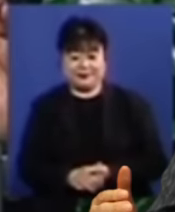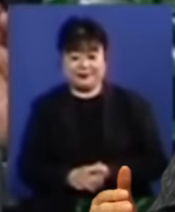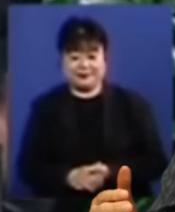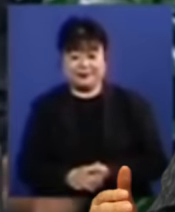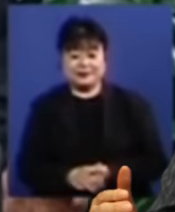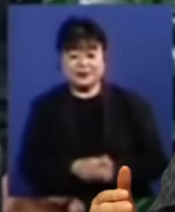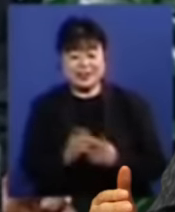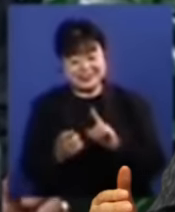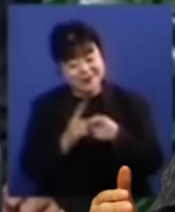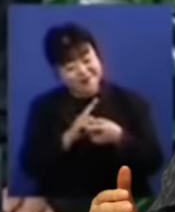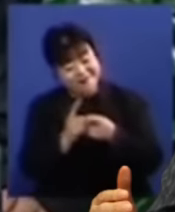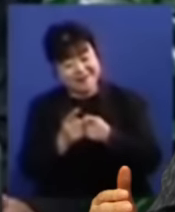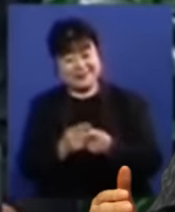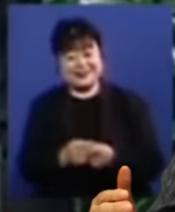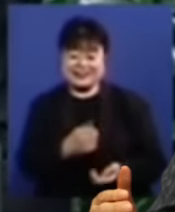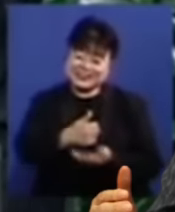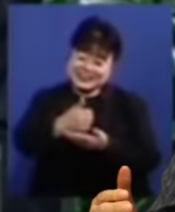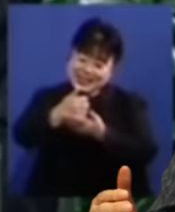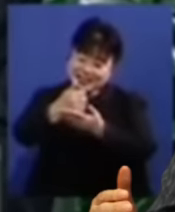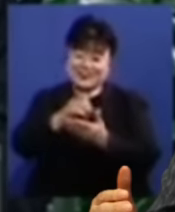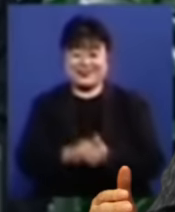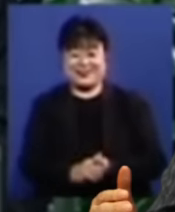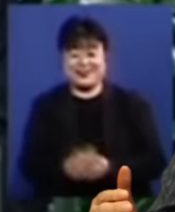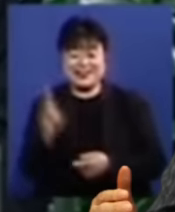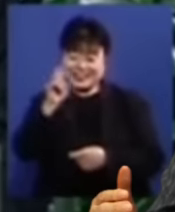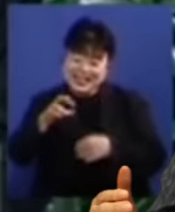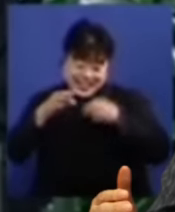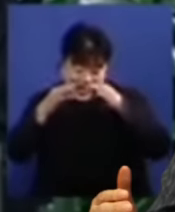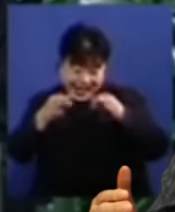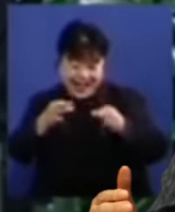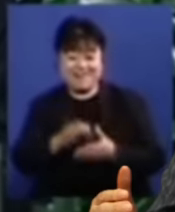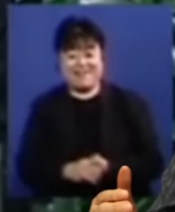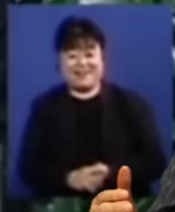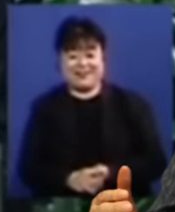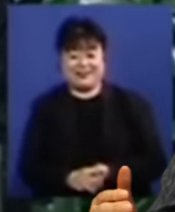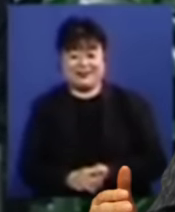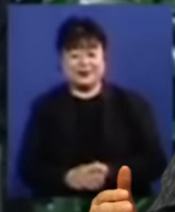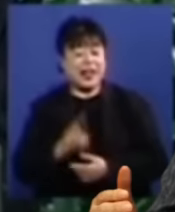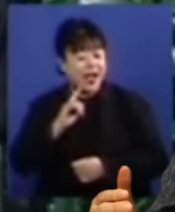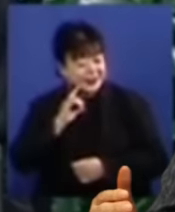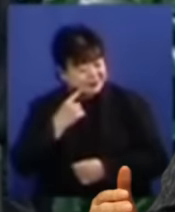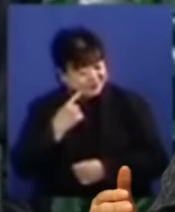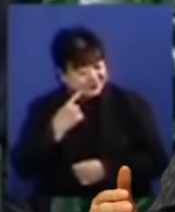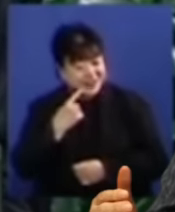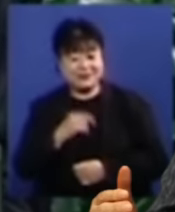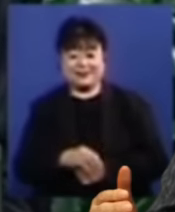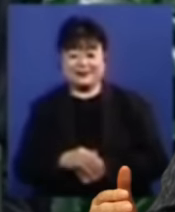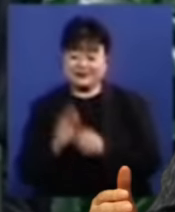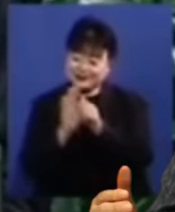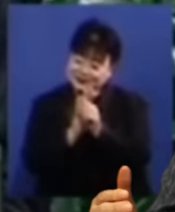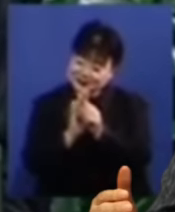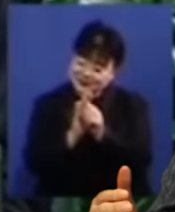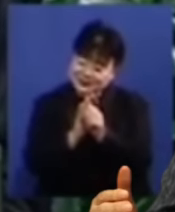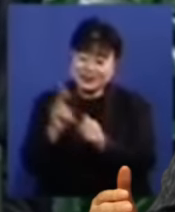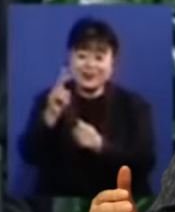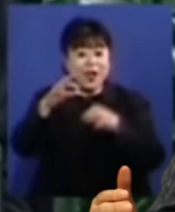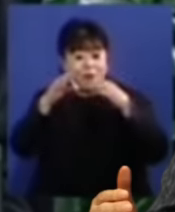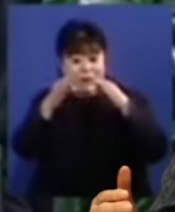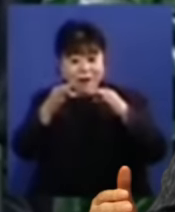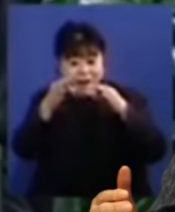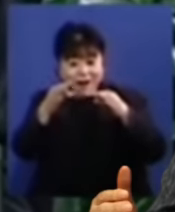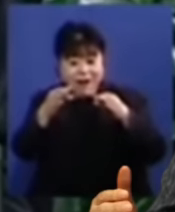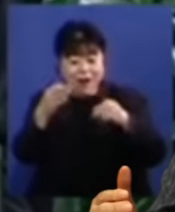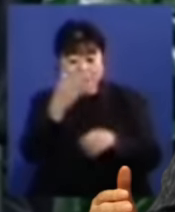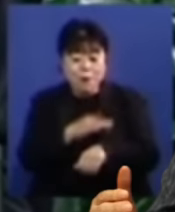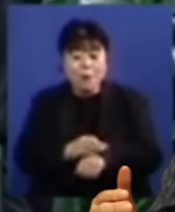우리가 서로 칭찬하고 찬양하고 아름다운 노래를 부르면